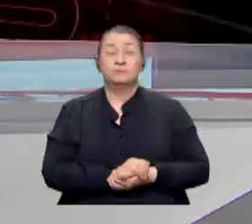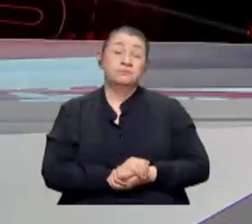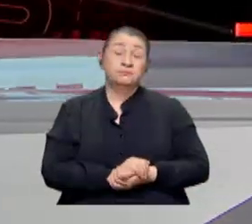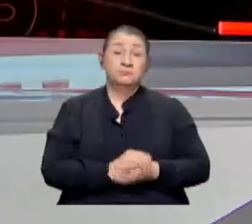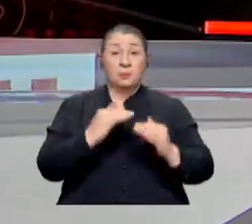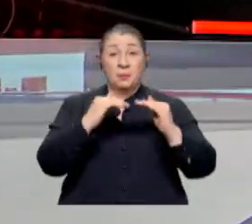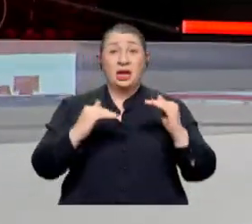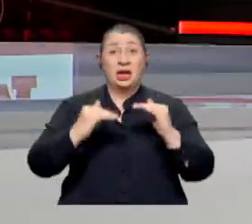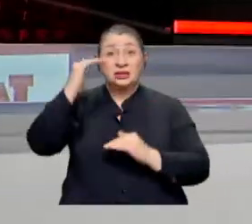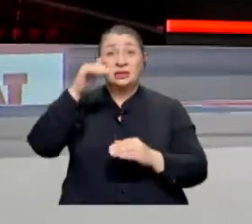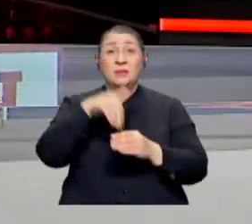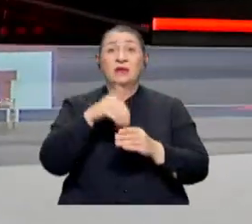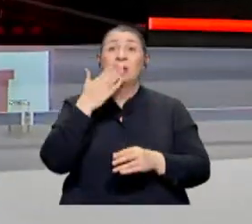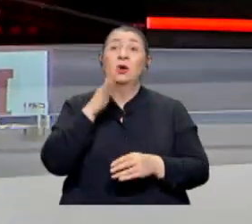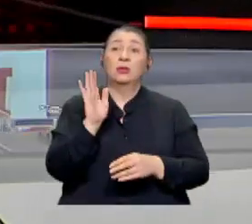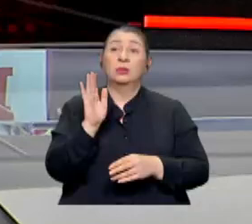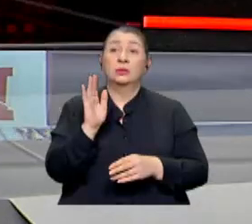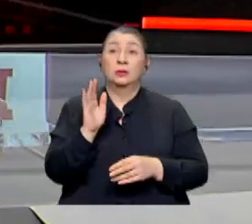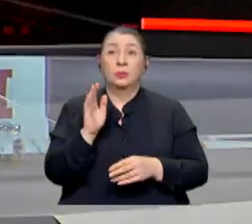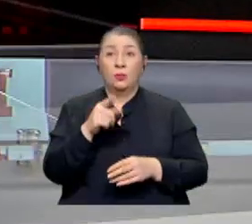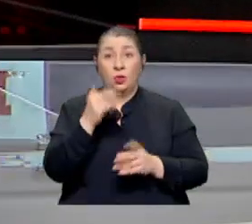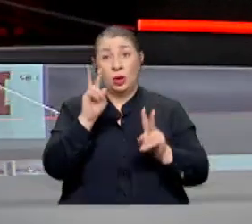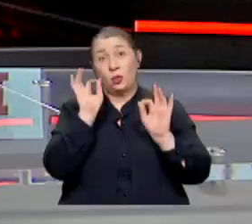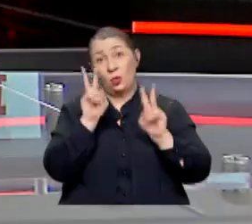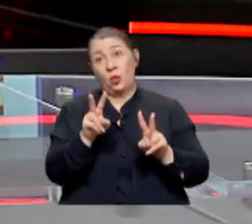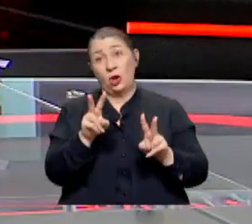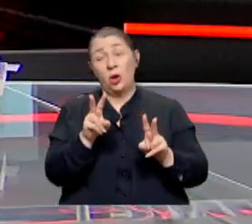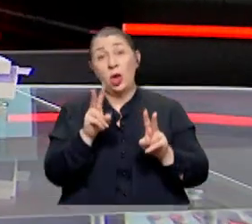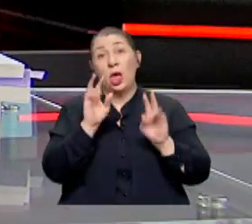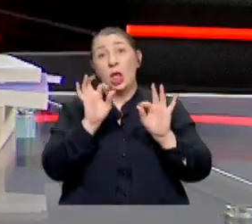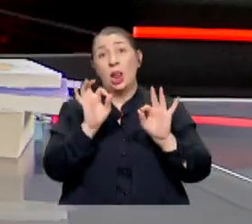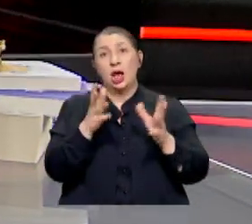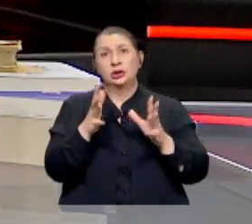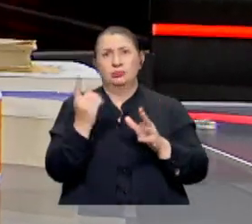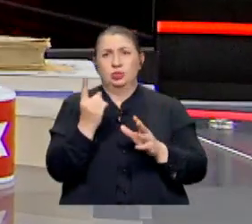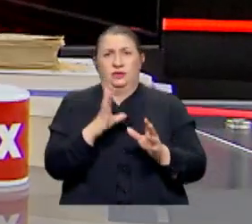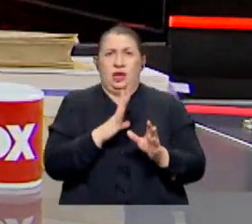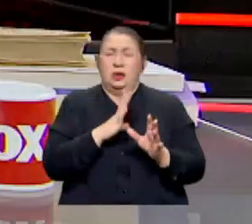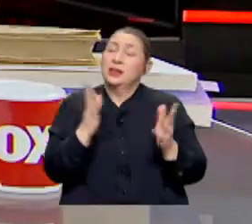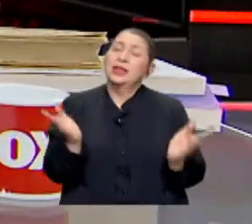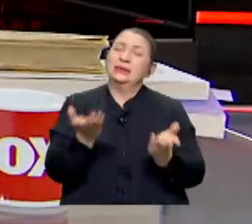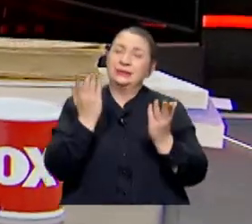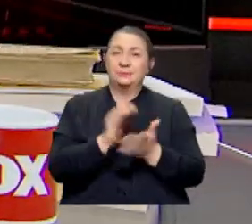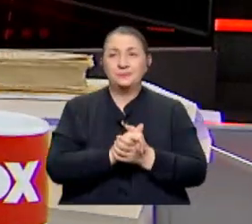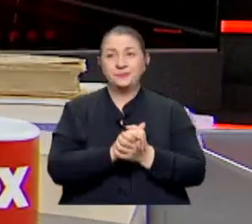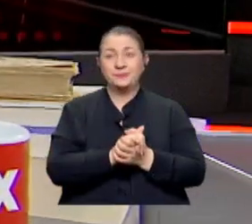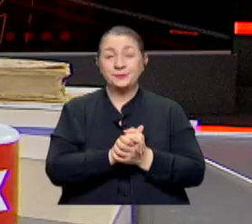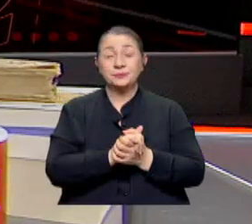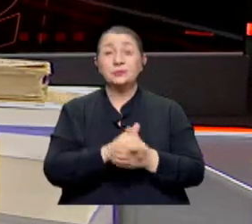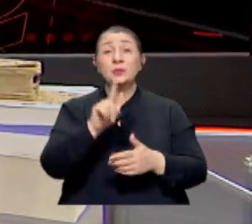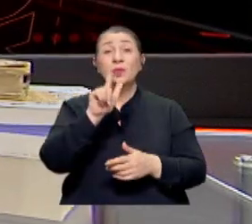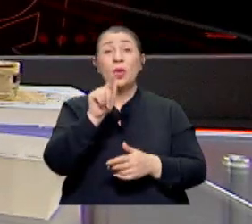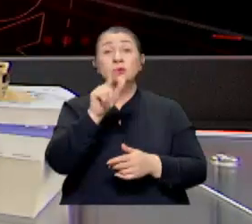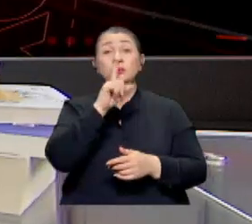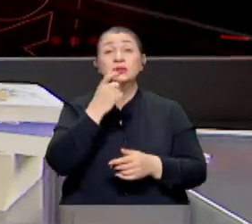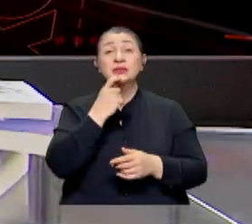Maraş açsan da vekil yok hep böyle görünüyor yani öyle Öyle acayip durumlarda oluşabilir Neyse şimdi